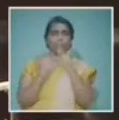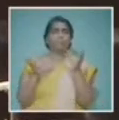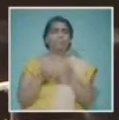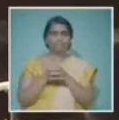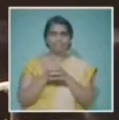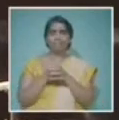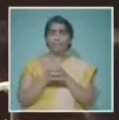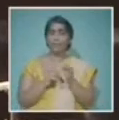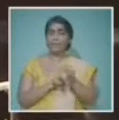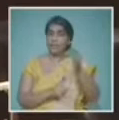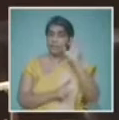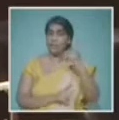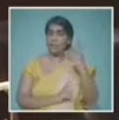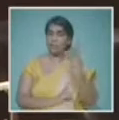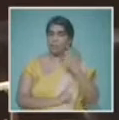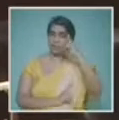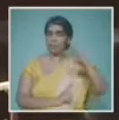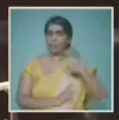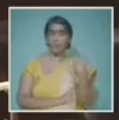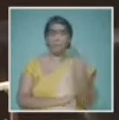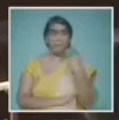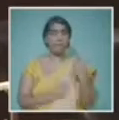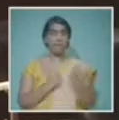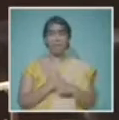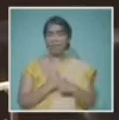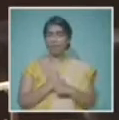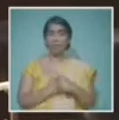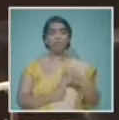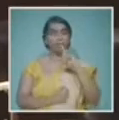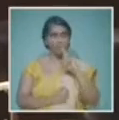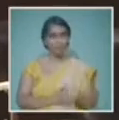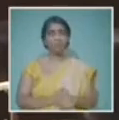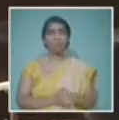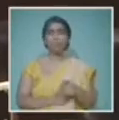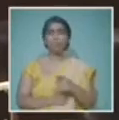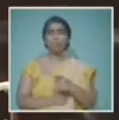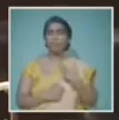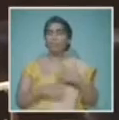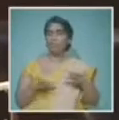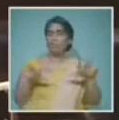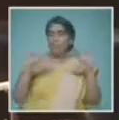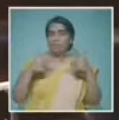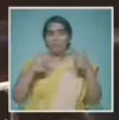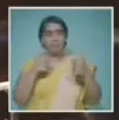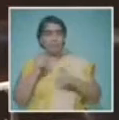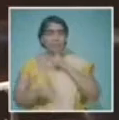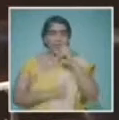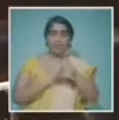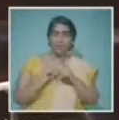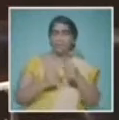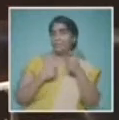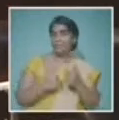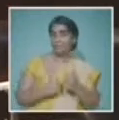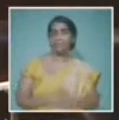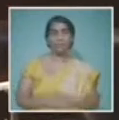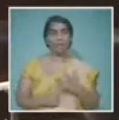කරලා ජනාධිපතිවරයාටම ඒකාධිපති බලයක් නිර්මාණය කරගන්නවා කියනකොට ඒක මහත් ආස්වාදයෙන් කතා කරපු අය, ඒක ඉදිරිපත්